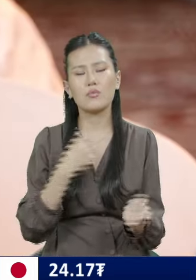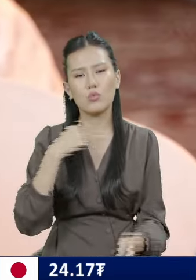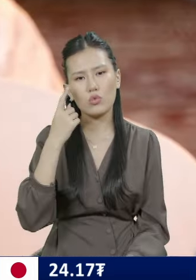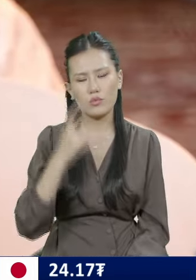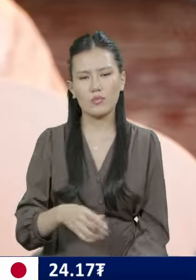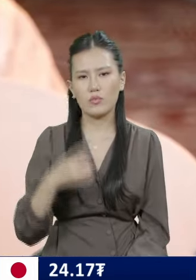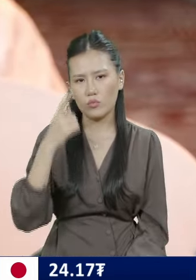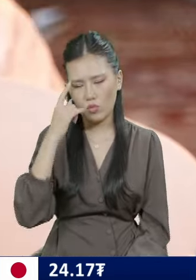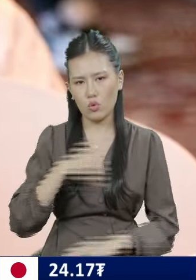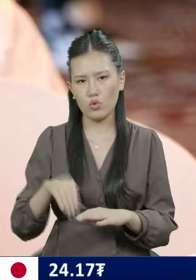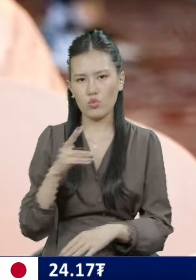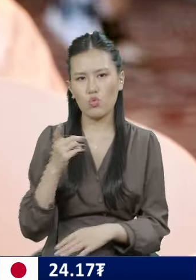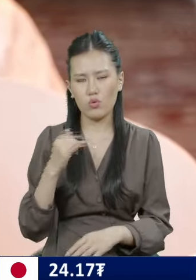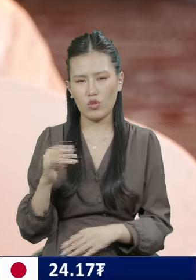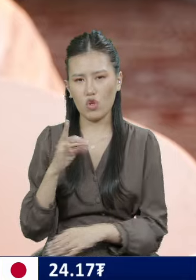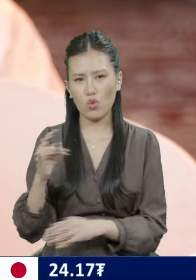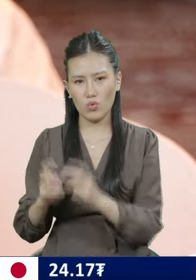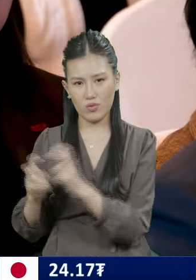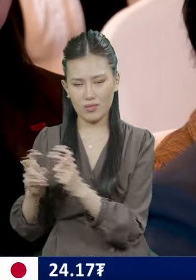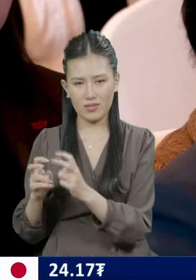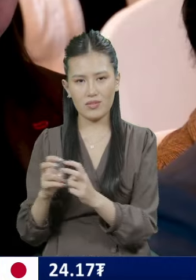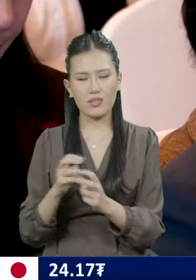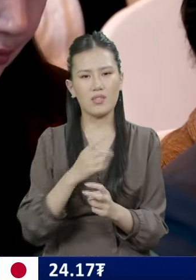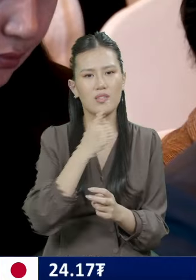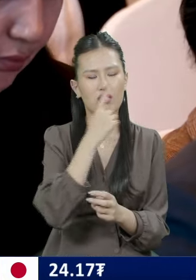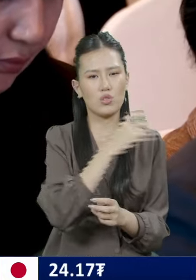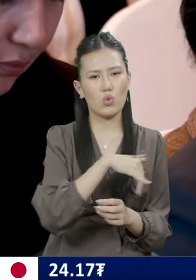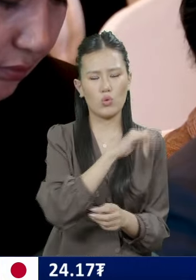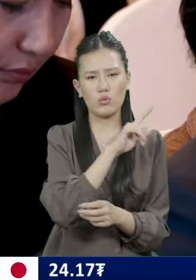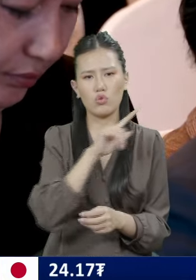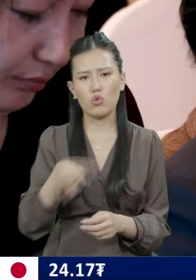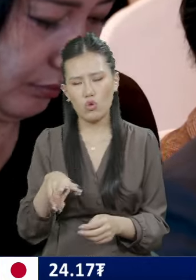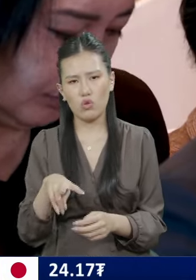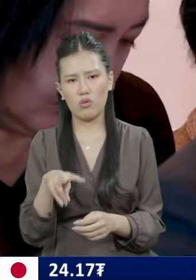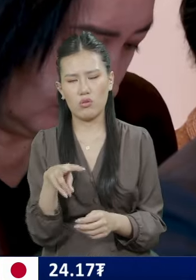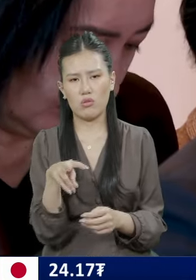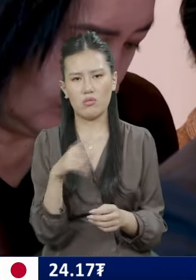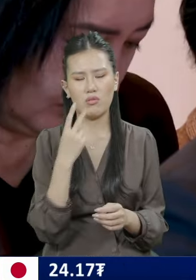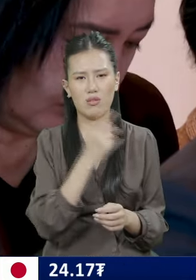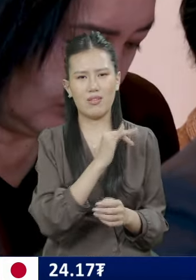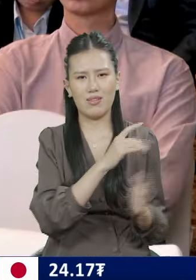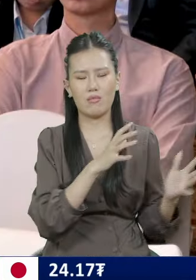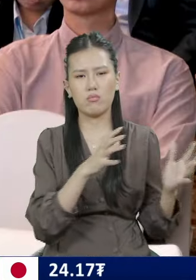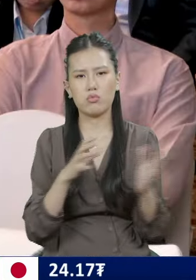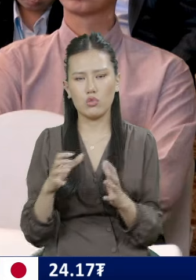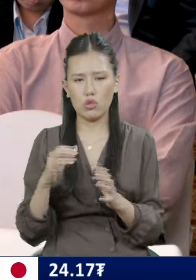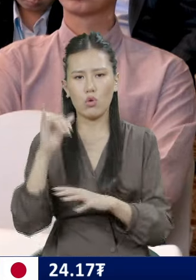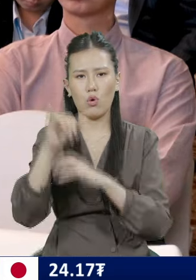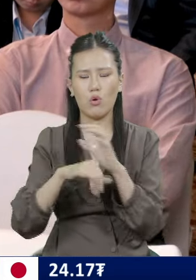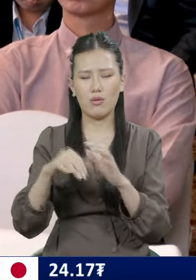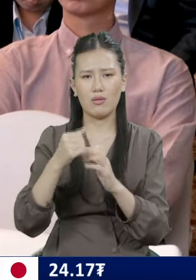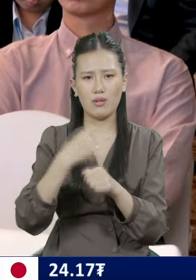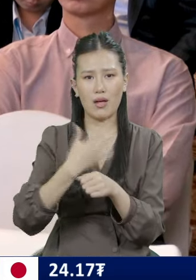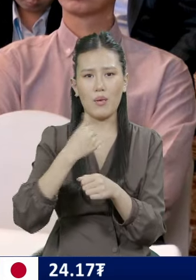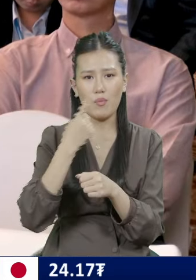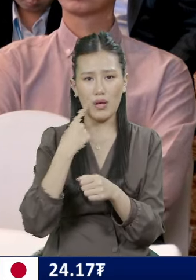Манай улс түүхийн ноолоорын үйлдвэрлэлийн хэмжээгээр бүгд найрамдах хятад ард улсын дараа ордог гэхэд хэлсдэггүй. Олон улсын брэндүүд манай ямааны ноолоорыг авах маш сонирхолтой байдаг ч энэ зах